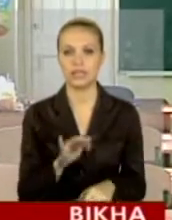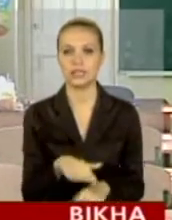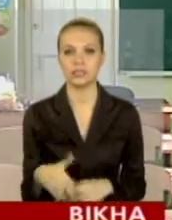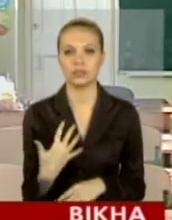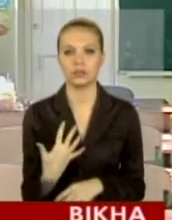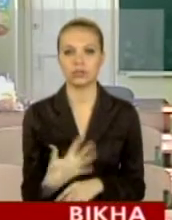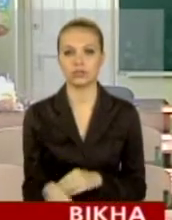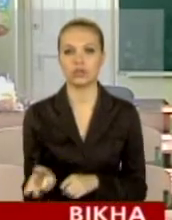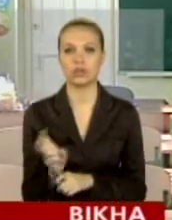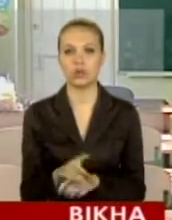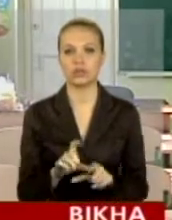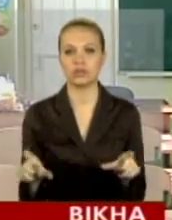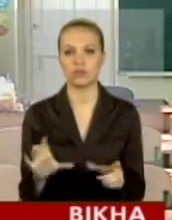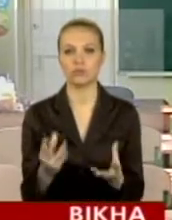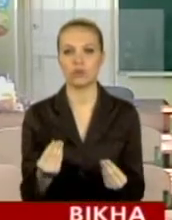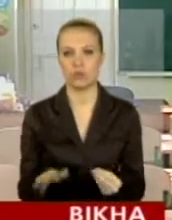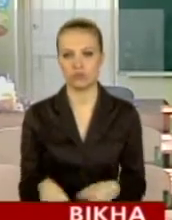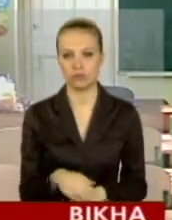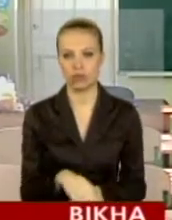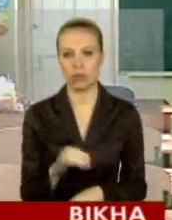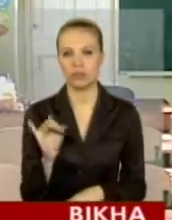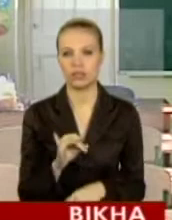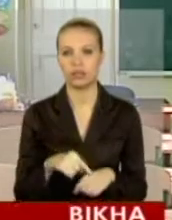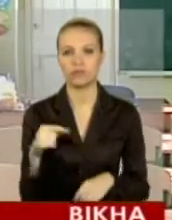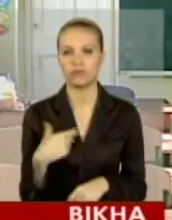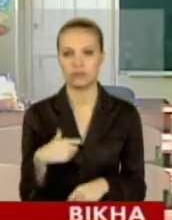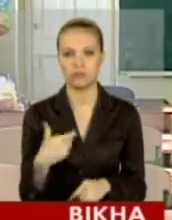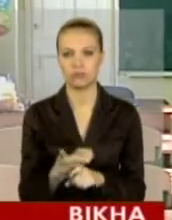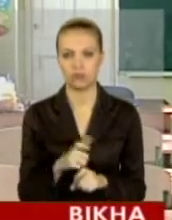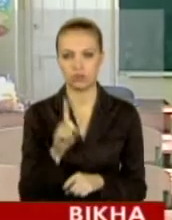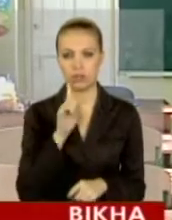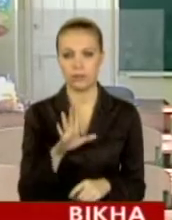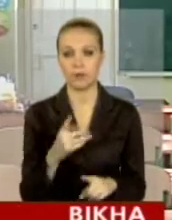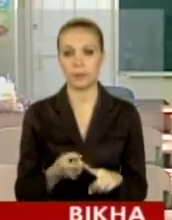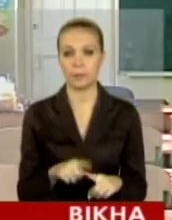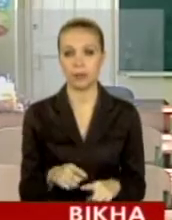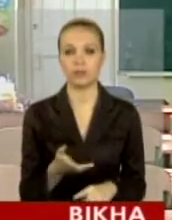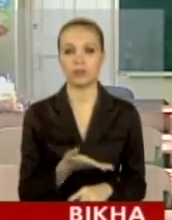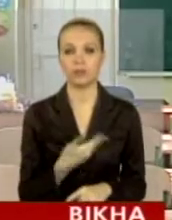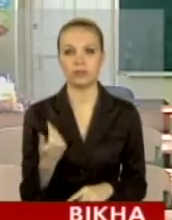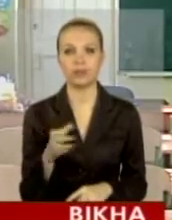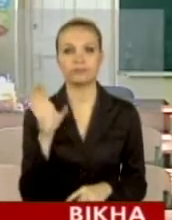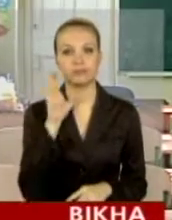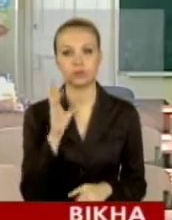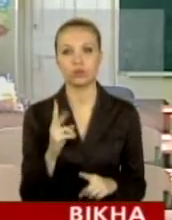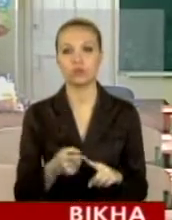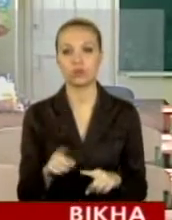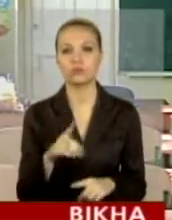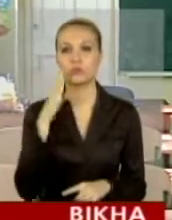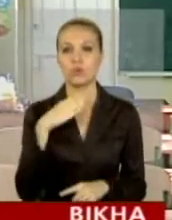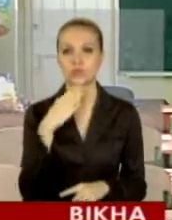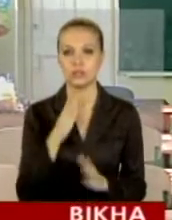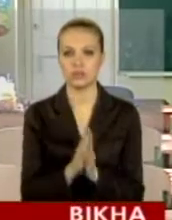вже приходили в школу з промокшими ногами і чувствували себе дуже комфортно. Тому ми прислухалися до того, що і